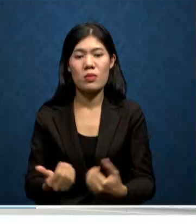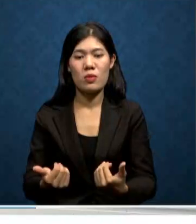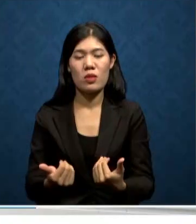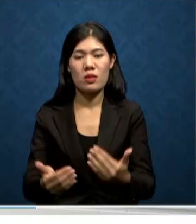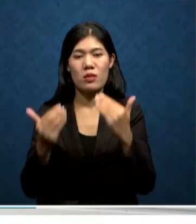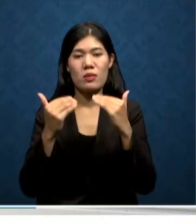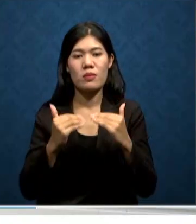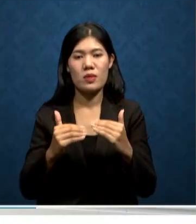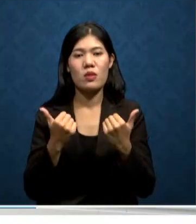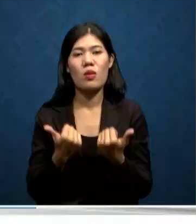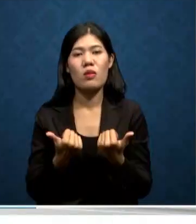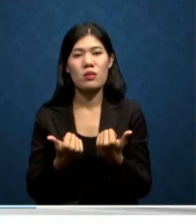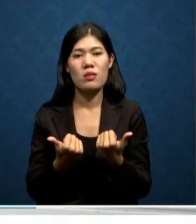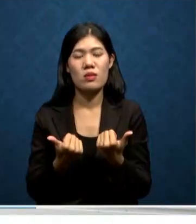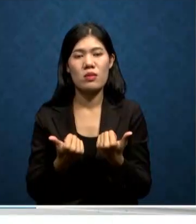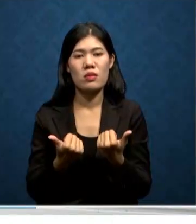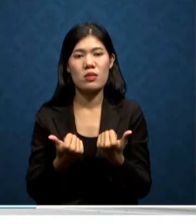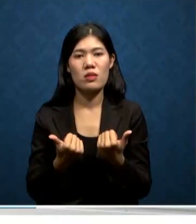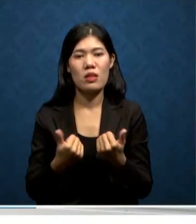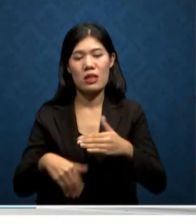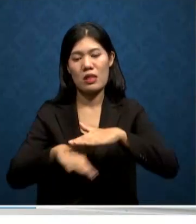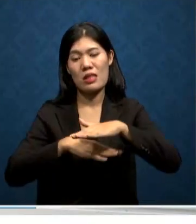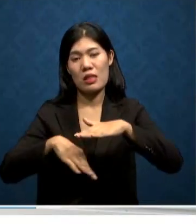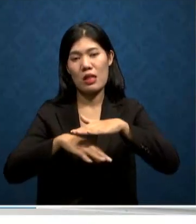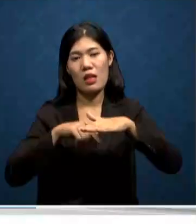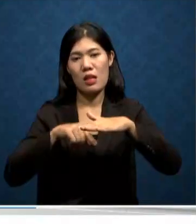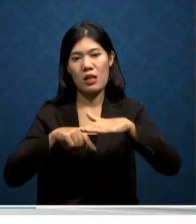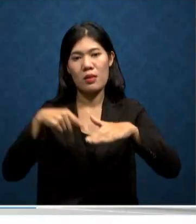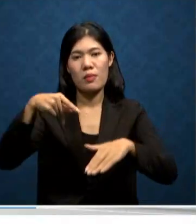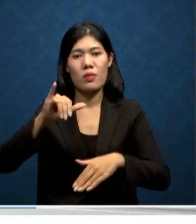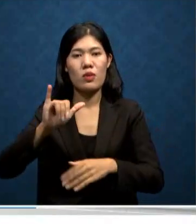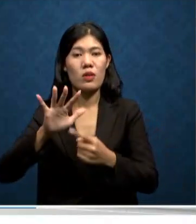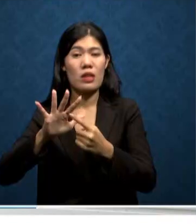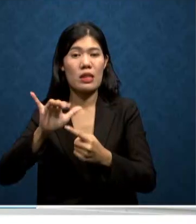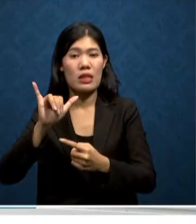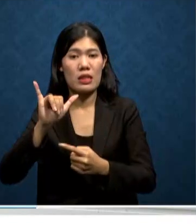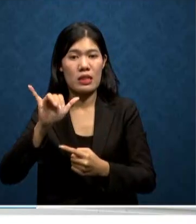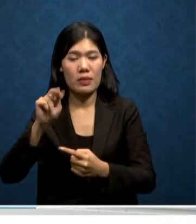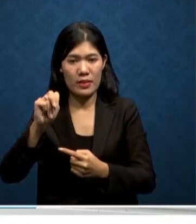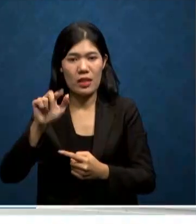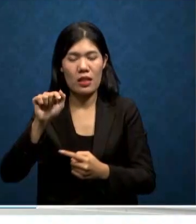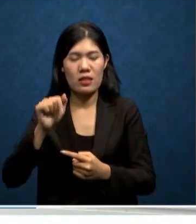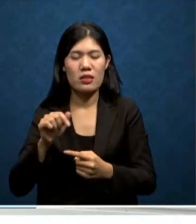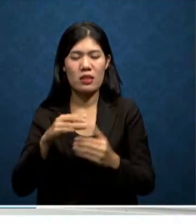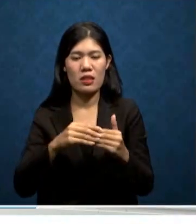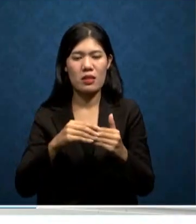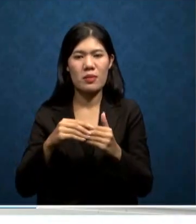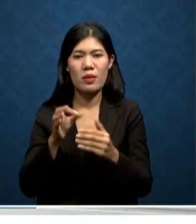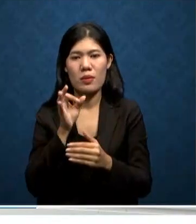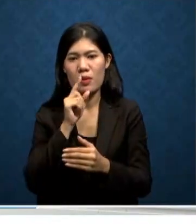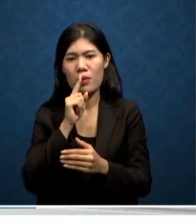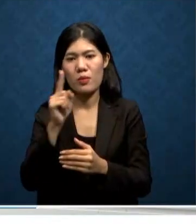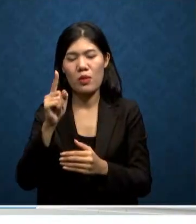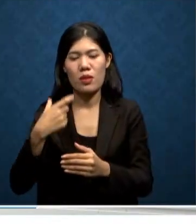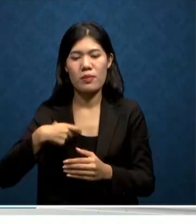ช่วงที่เอ่อพยานหลักฐานที่จะนำไปสู่ศาลสู่พนักงานยการเนี่ยไม่มีก็เลย